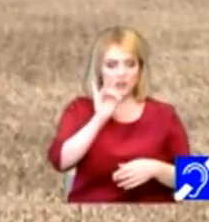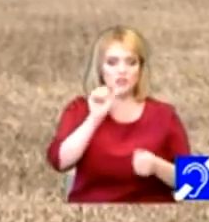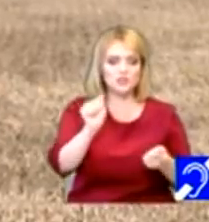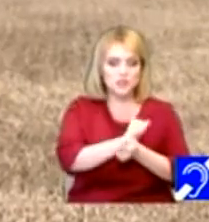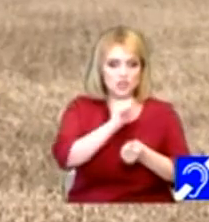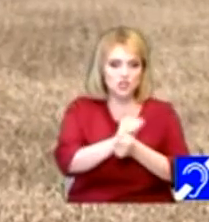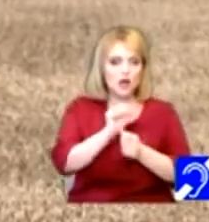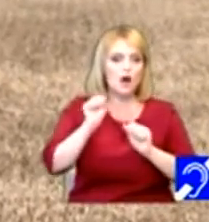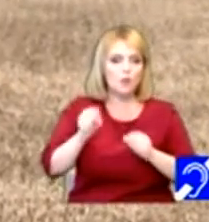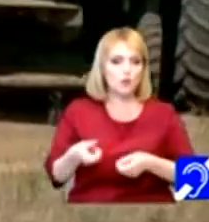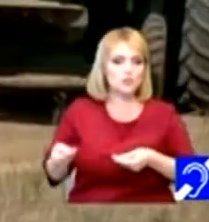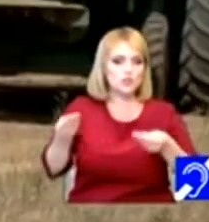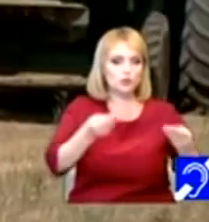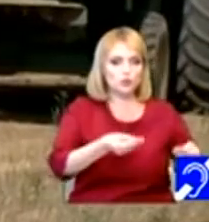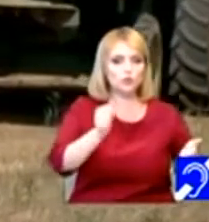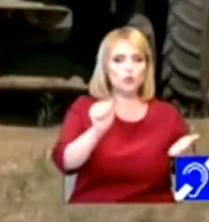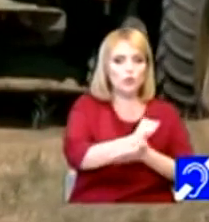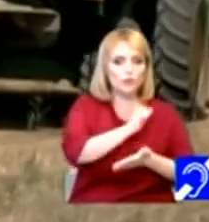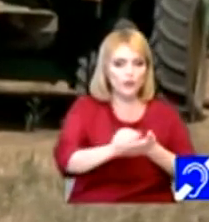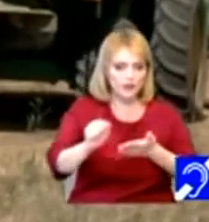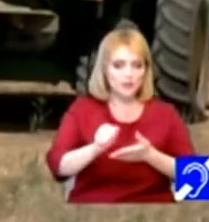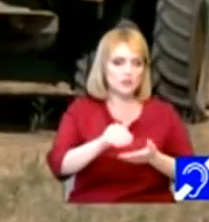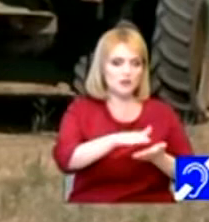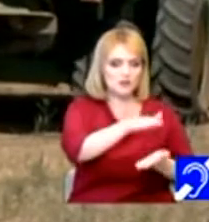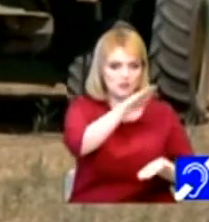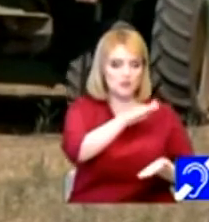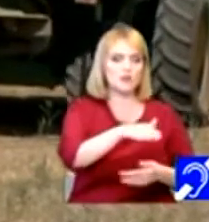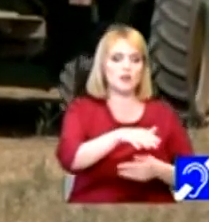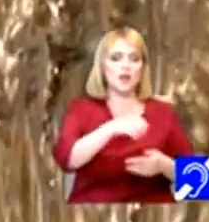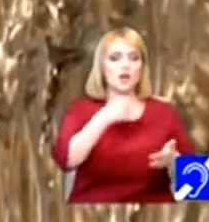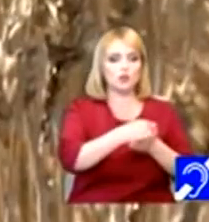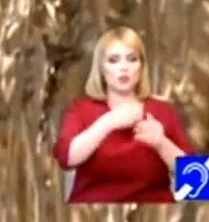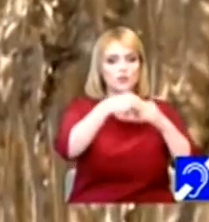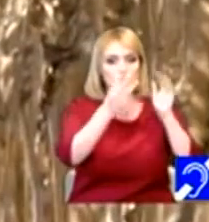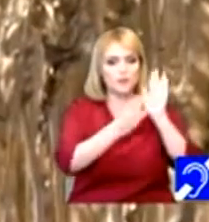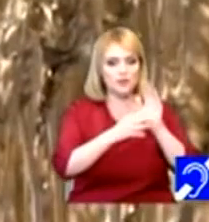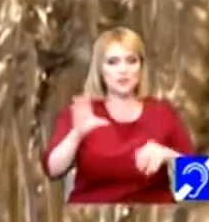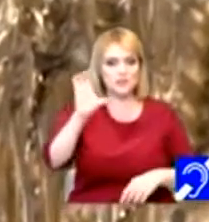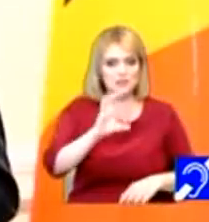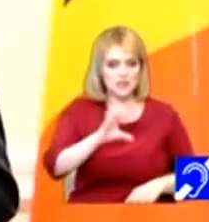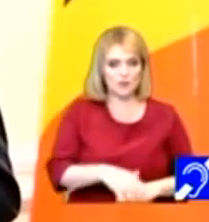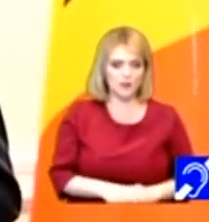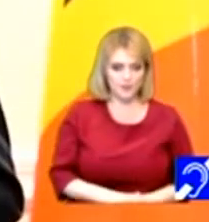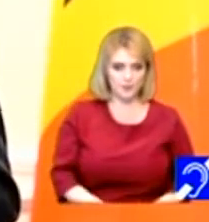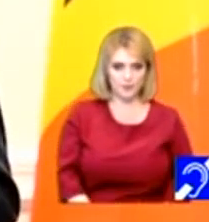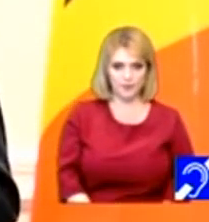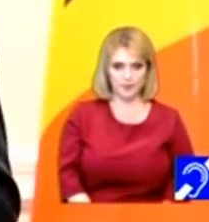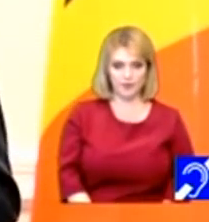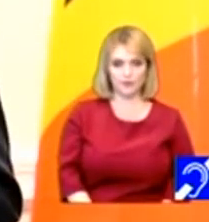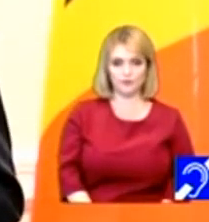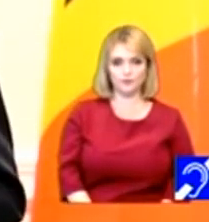18 septembrie. Statul va aloca fermierilor 1500 de lei pentru fiecare hectar de cultură compromisă. Am